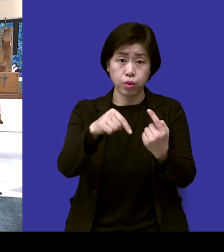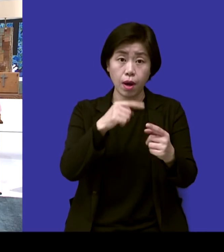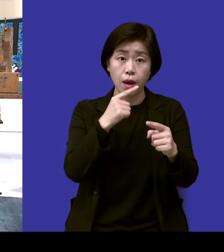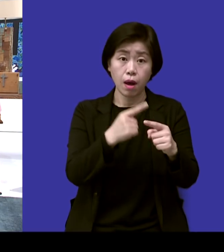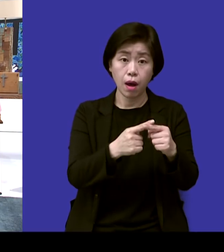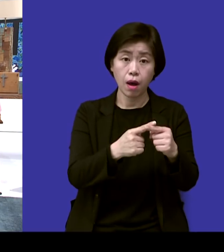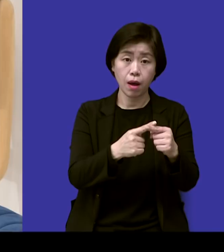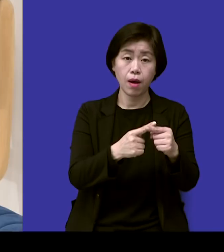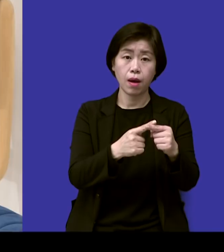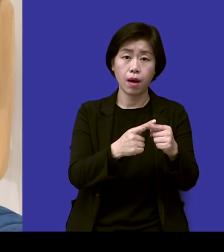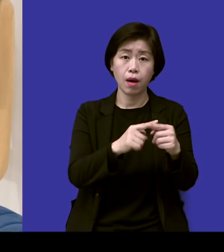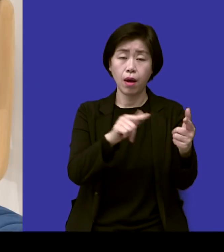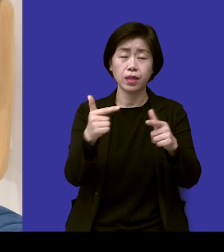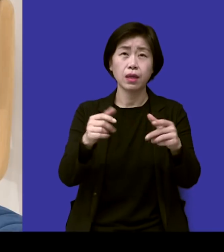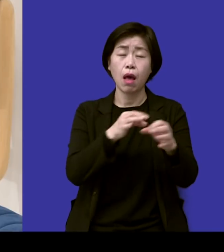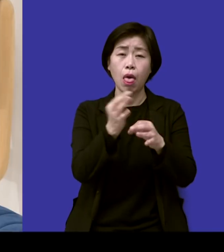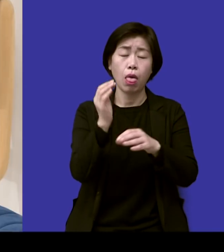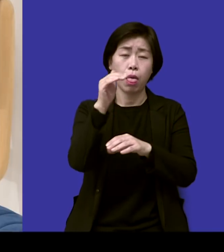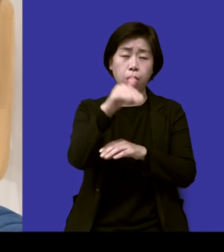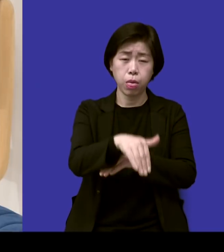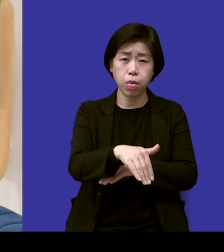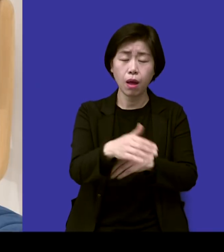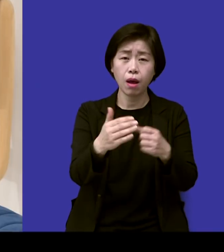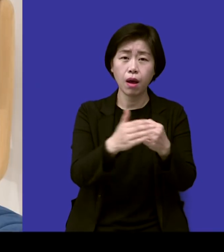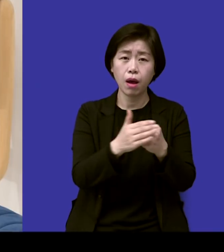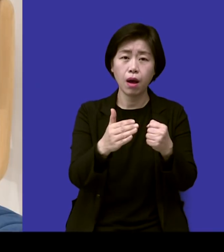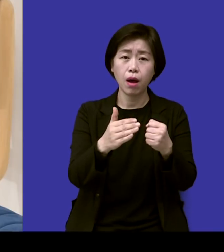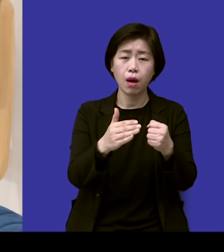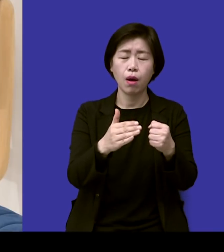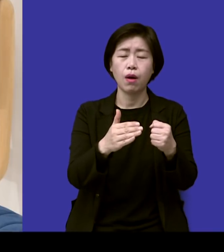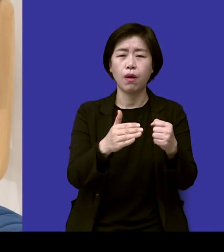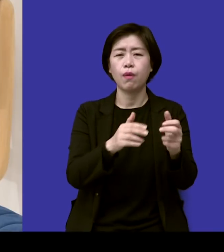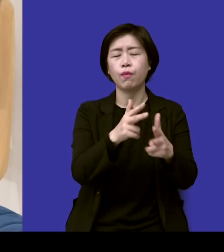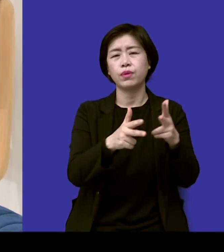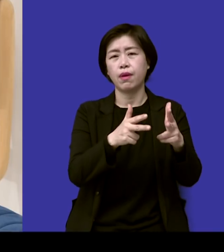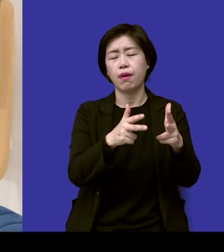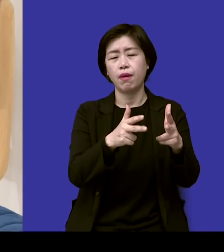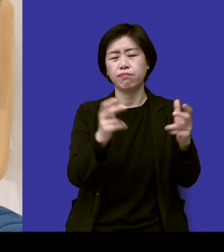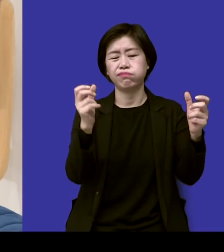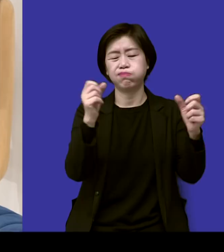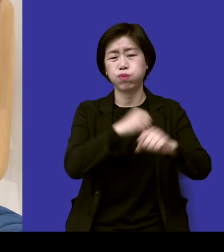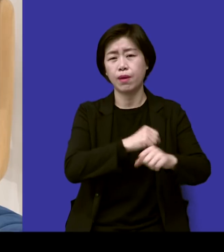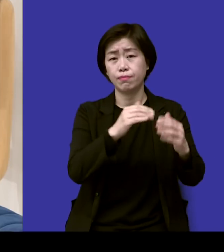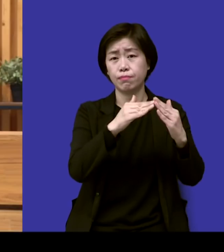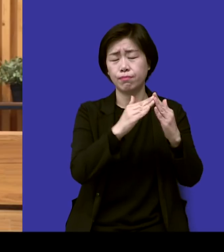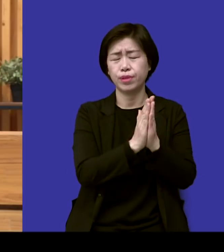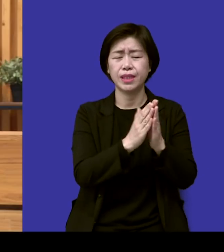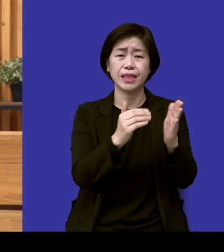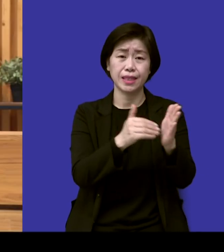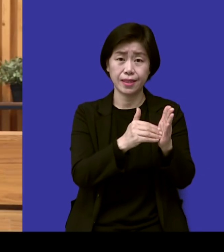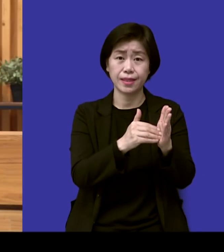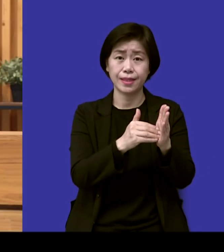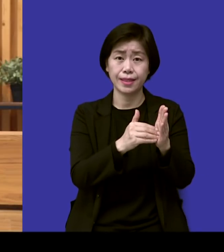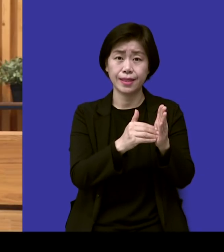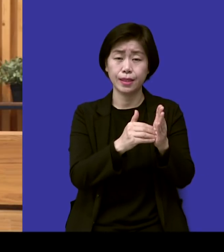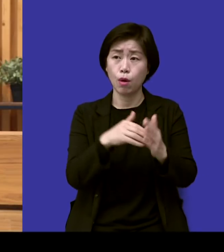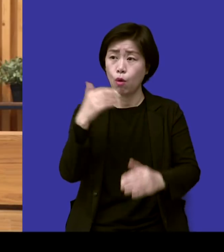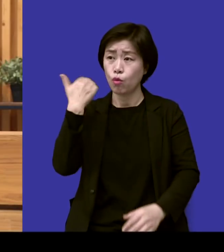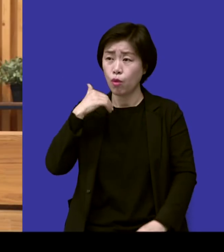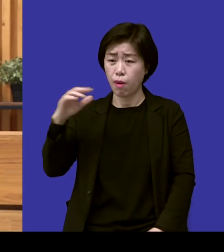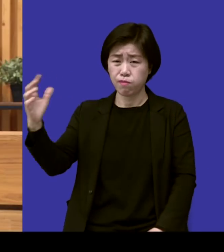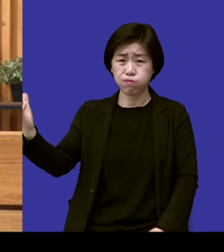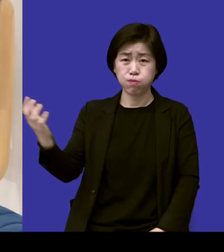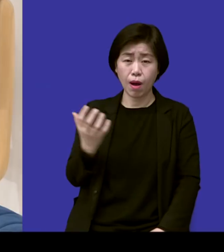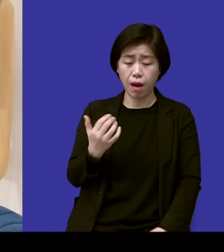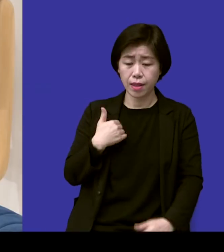문을 닫으면서 저희 집에 막 빨간색 스티커를 막 붙이는 모습들이 어렴풋하게 기억이 나는데 네. 저는 그걸